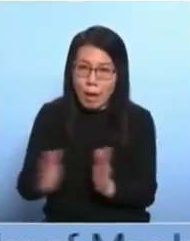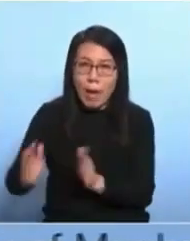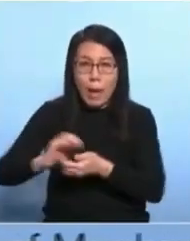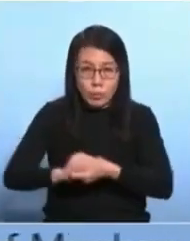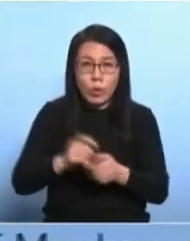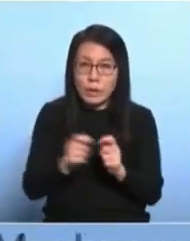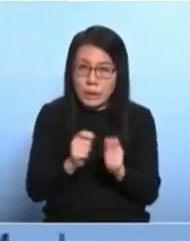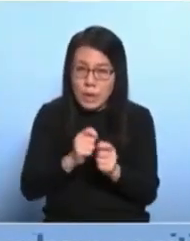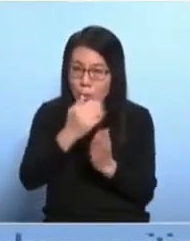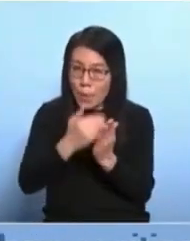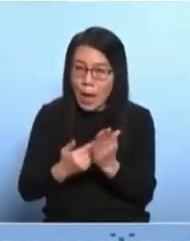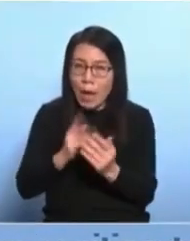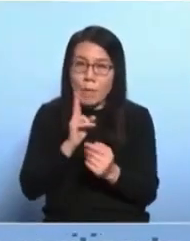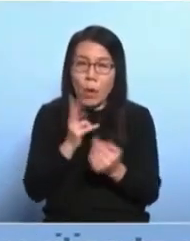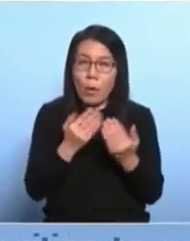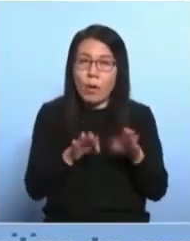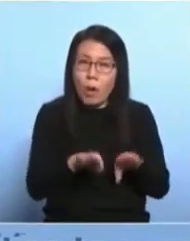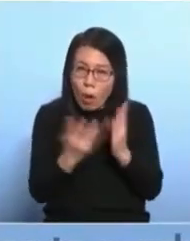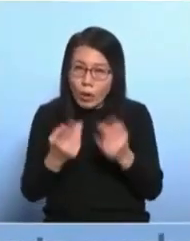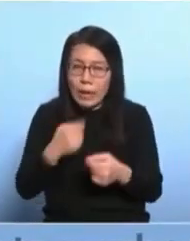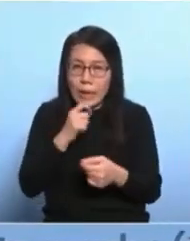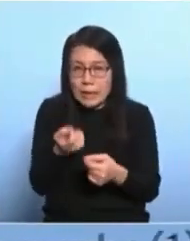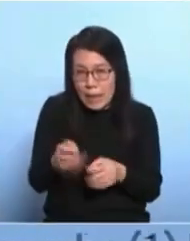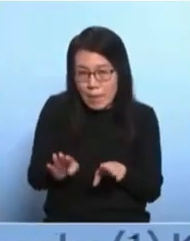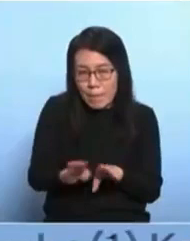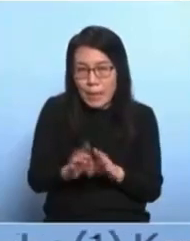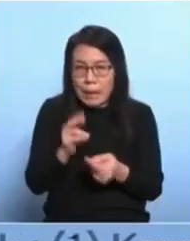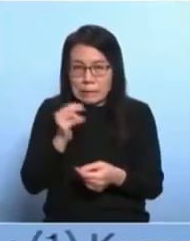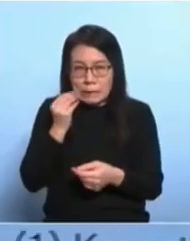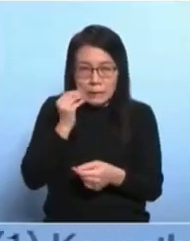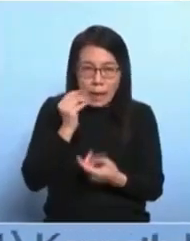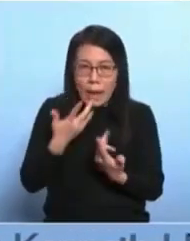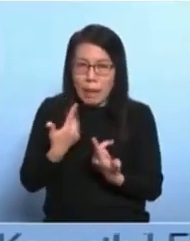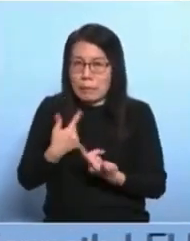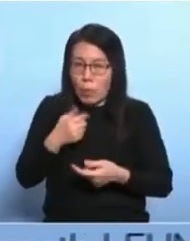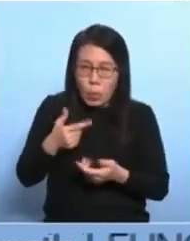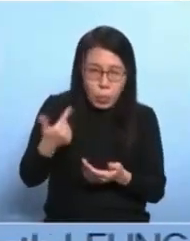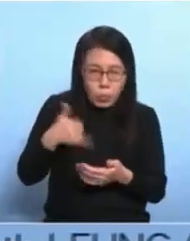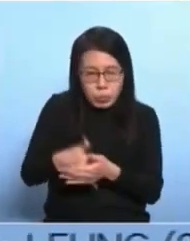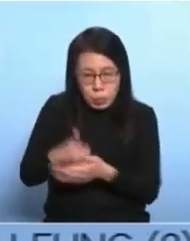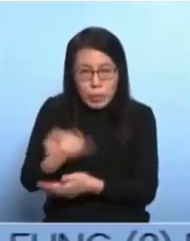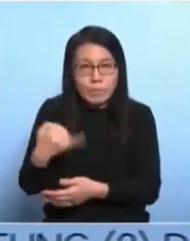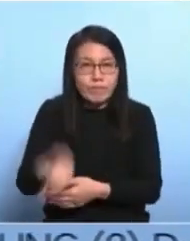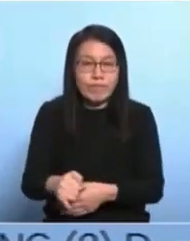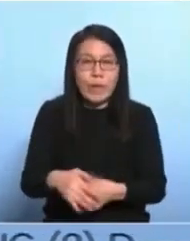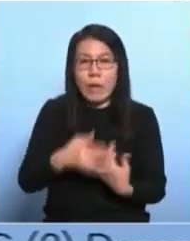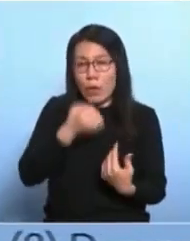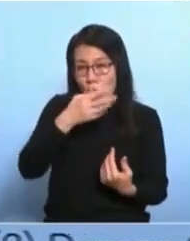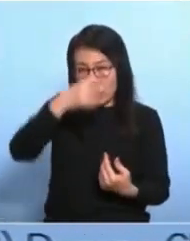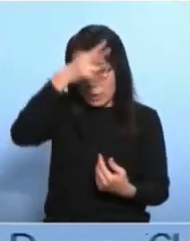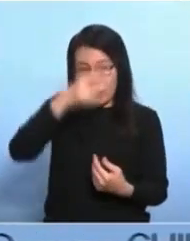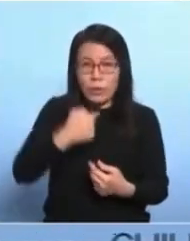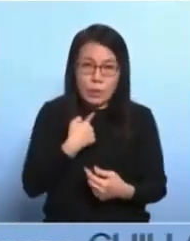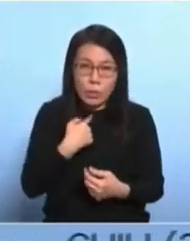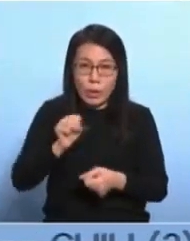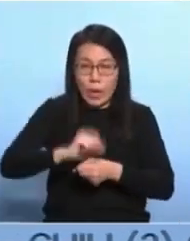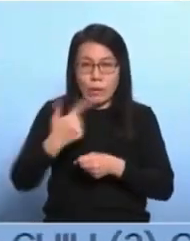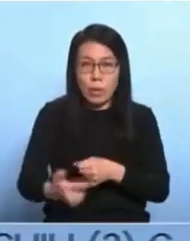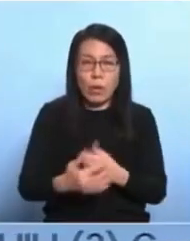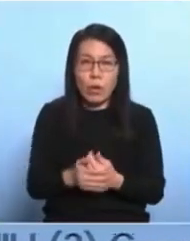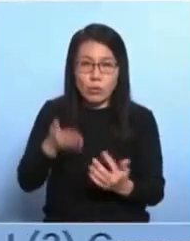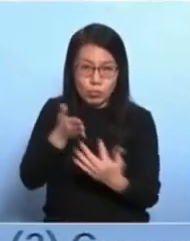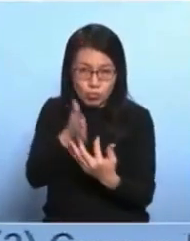節，避免大門已開、小門未開的尷尬場面。然而，我認為現在特區政府是一定要加強他